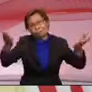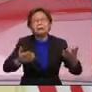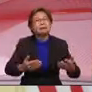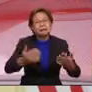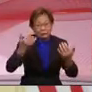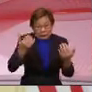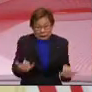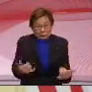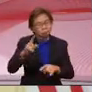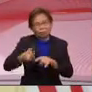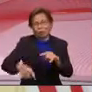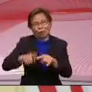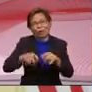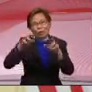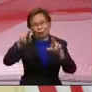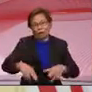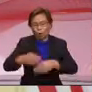Apabila